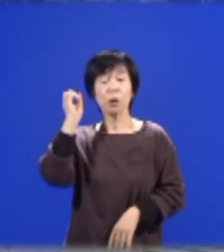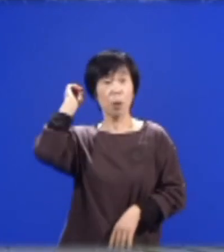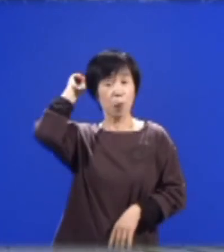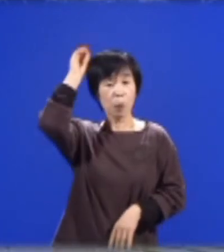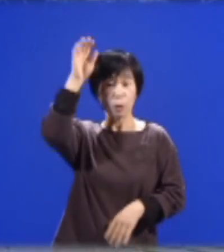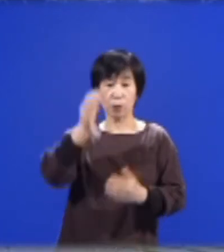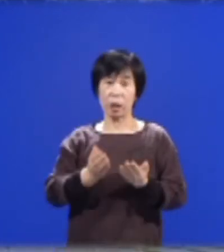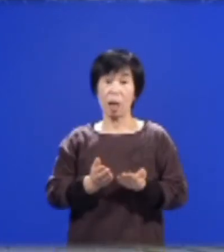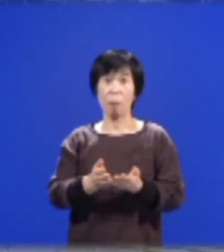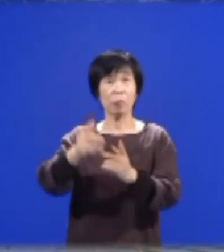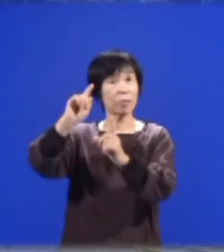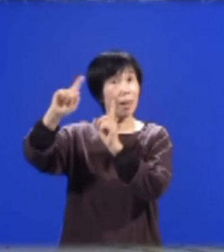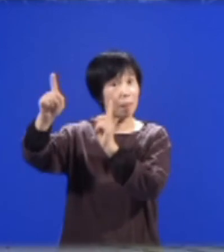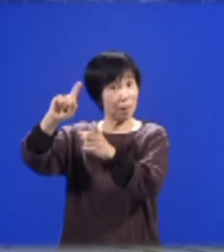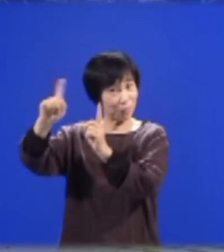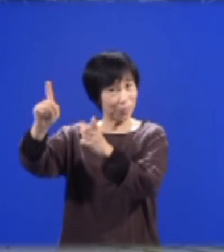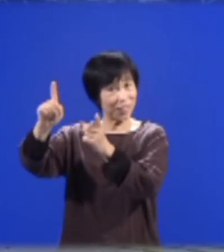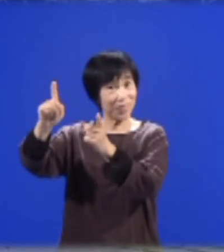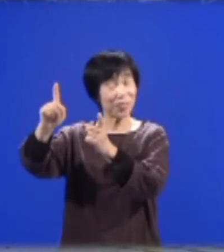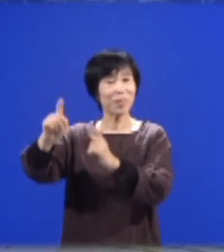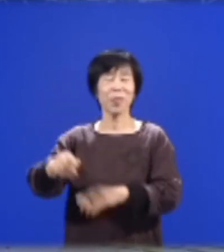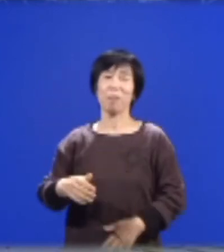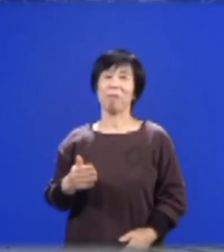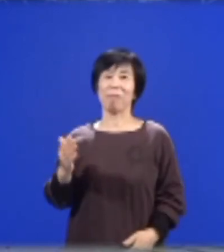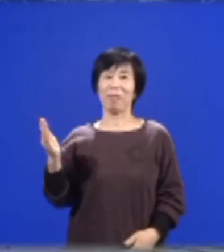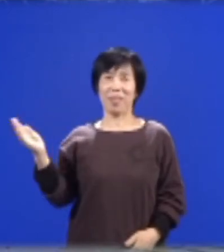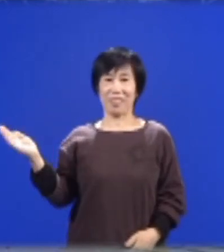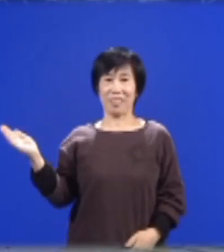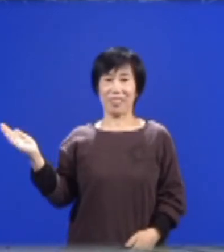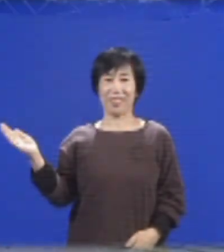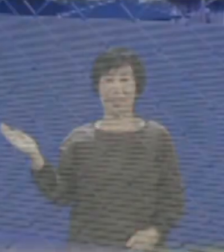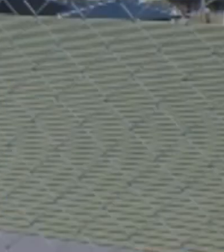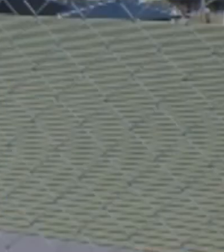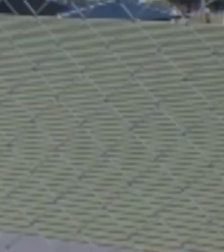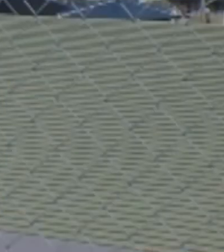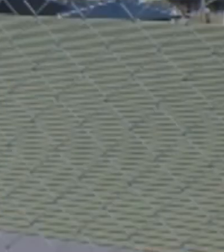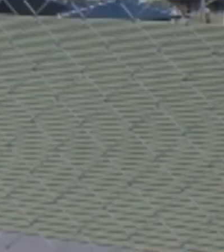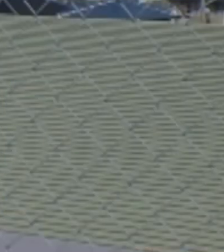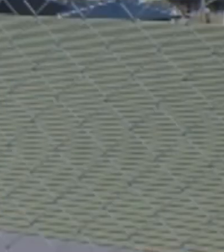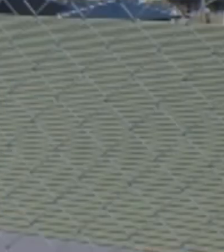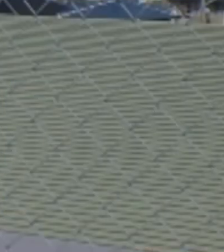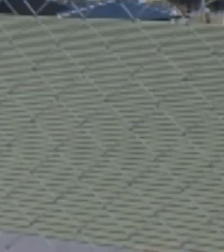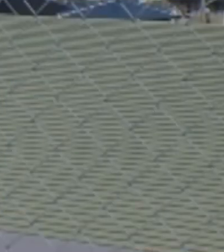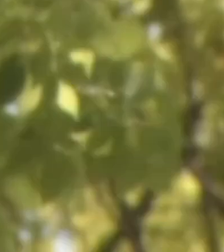クジラ船祭りをご紹介します。次回もお楽しみに。